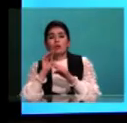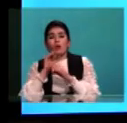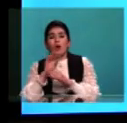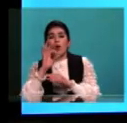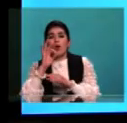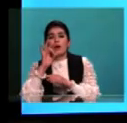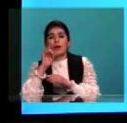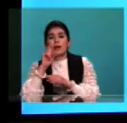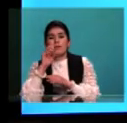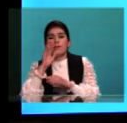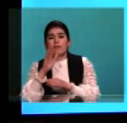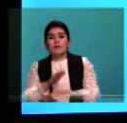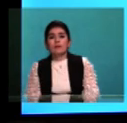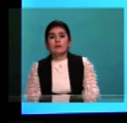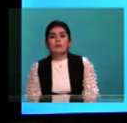архив».